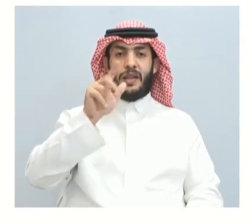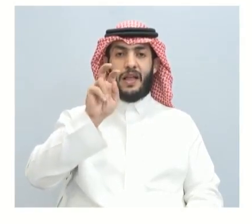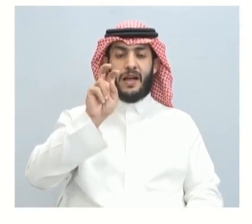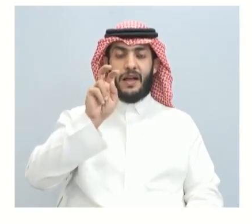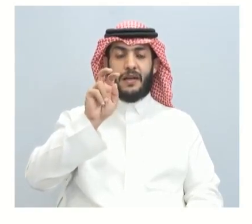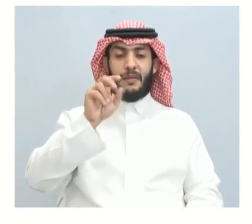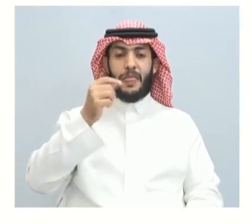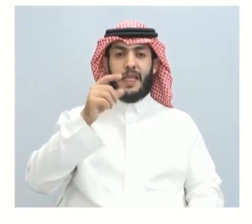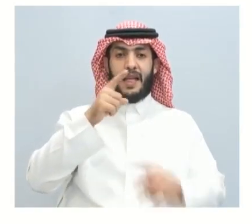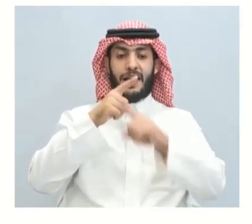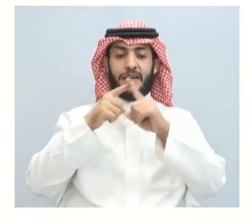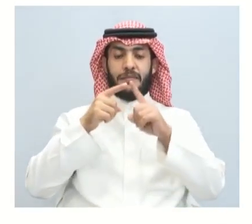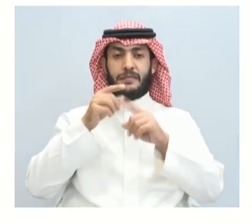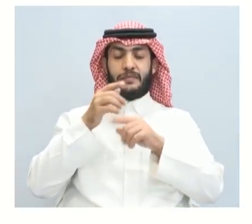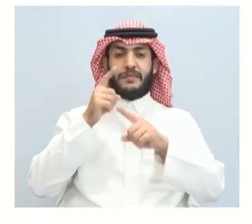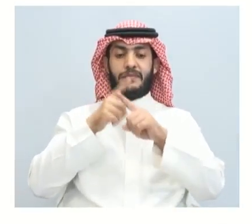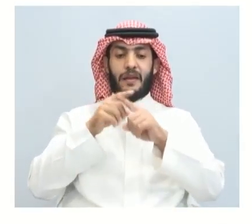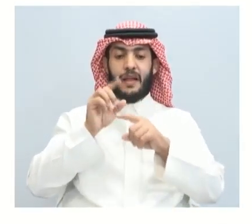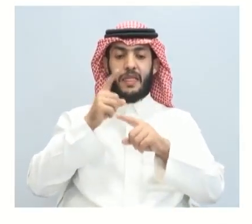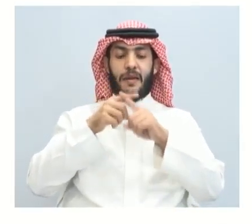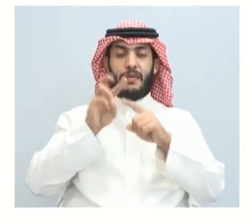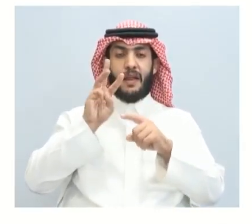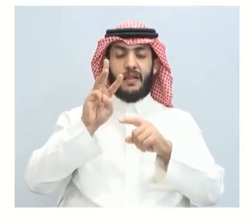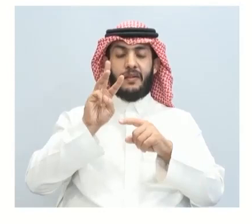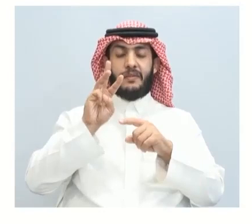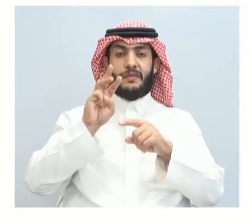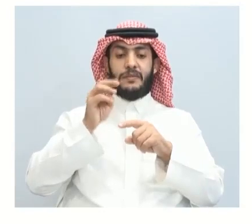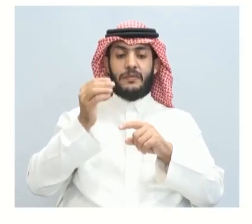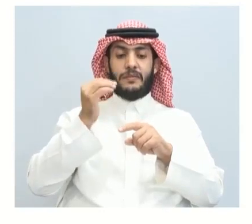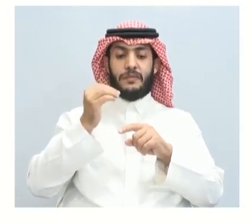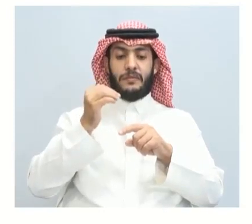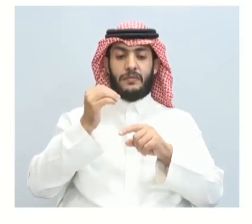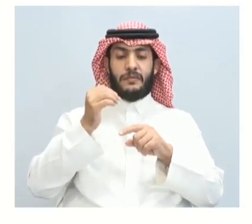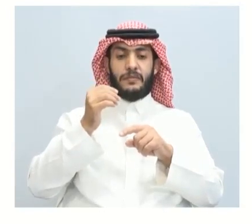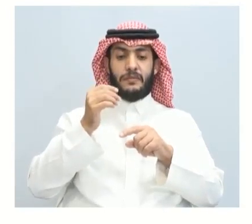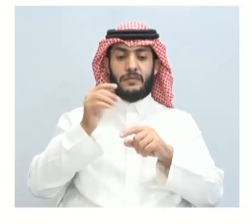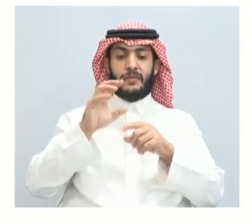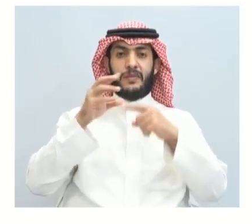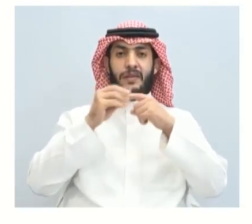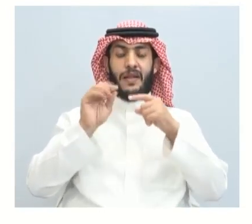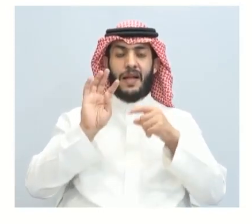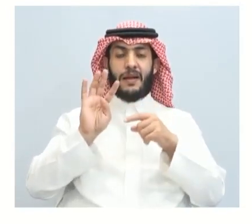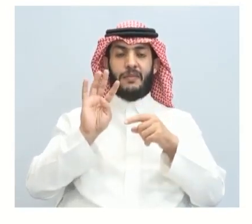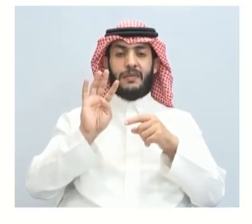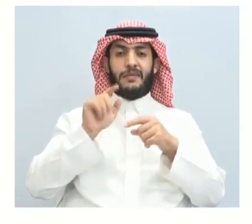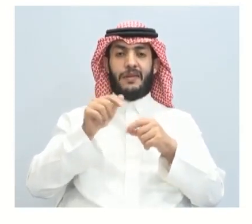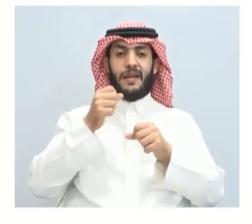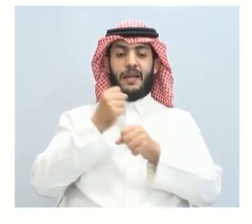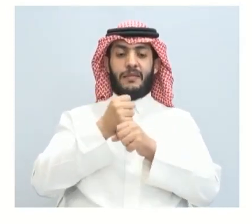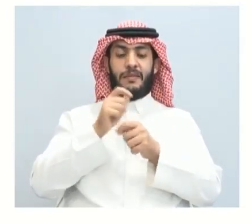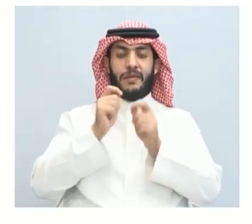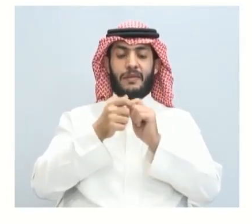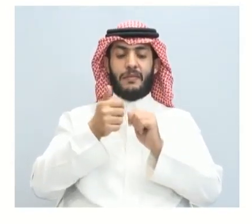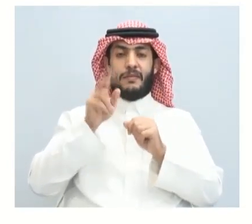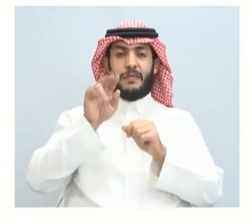اكس لاحظ انها انضربت في ثلاثه وانطرح منها اربعه اذا هذه التحويلات